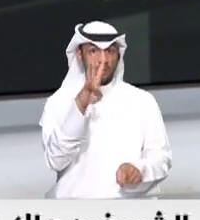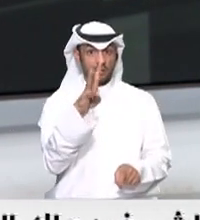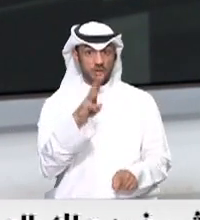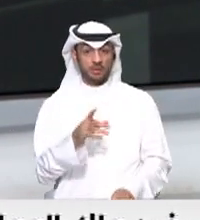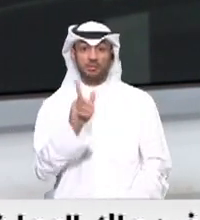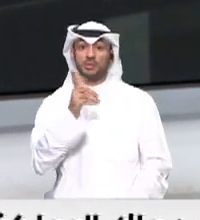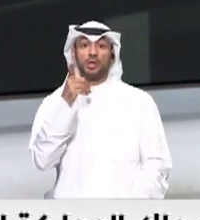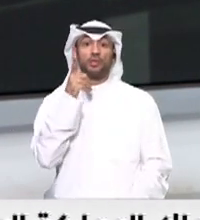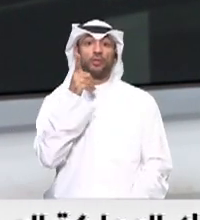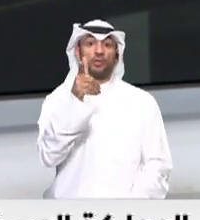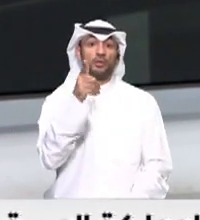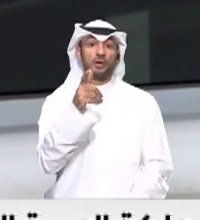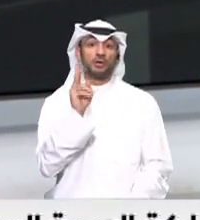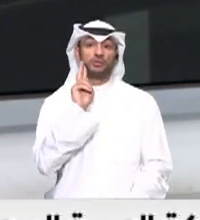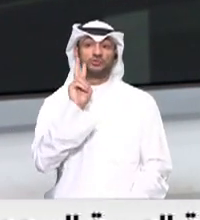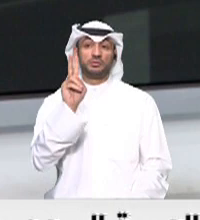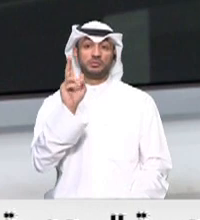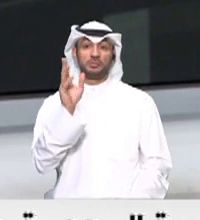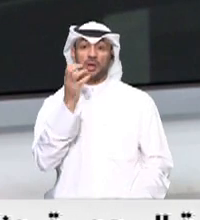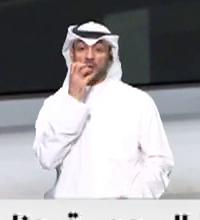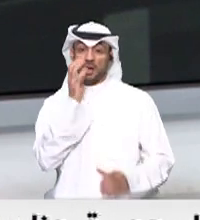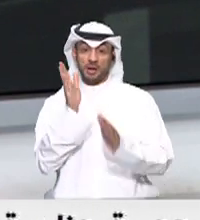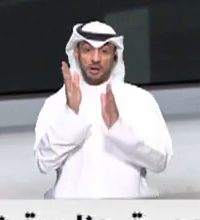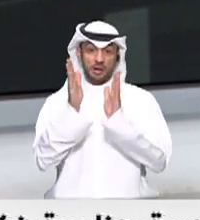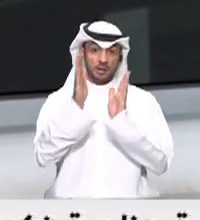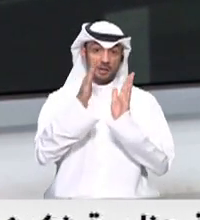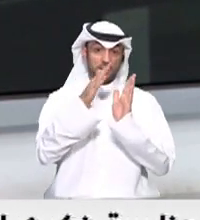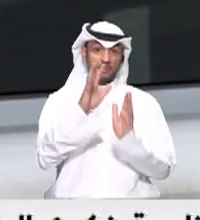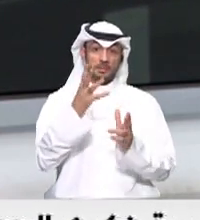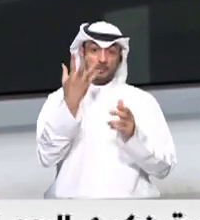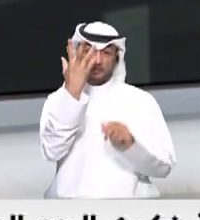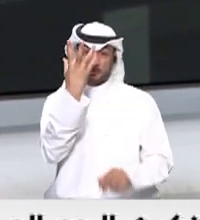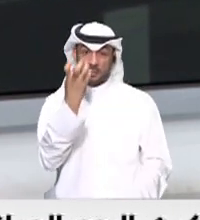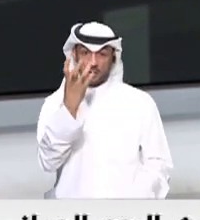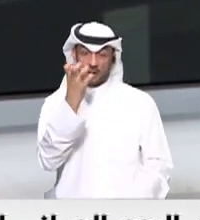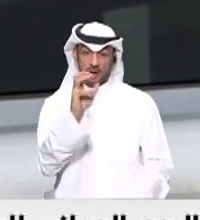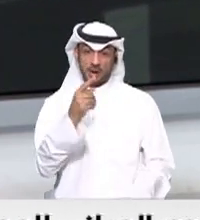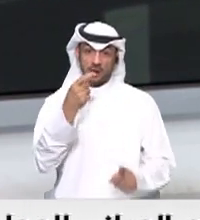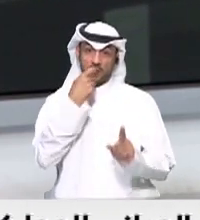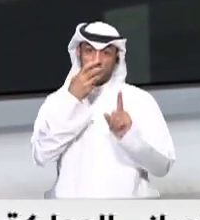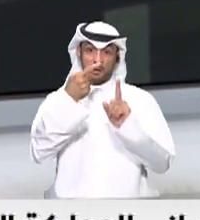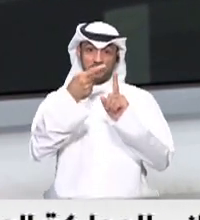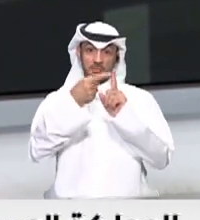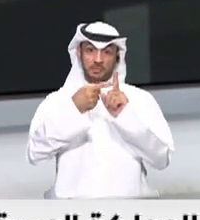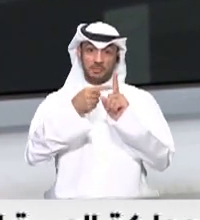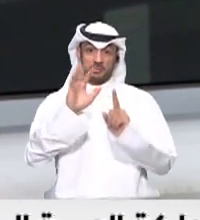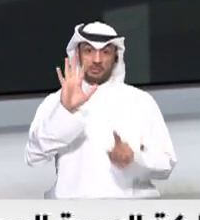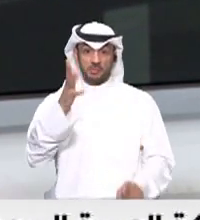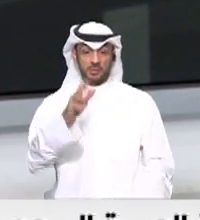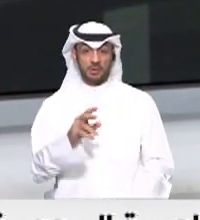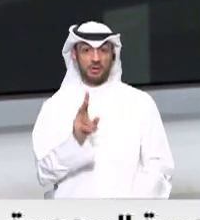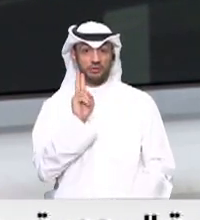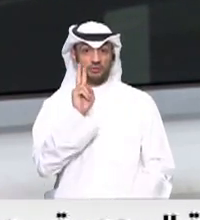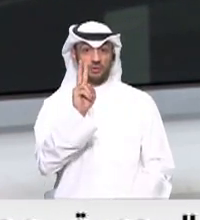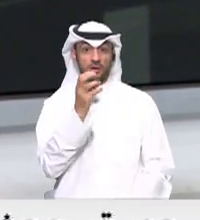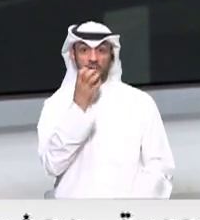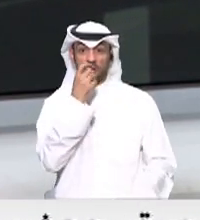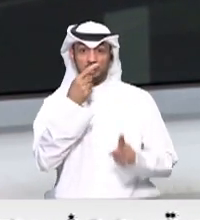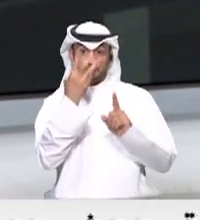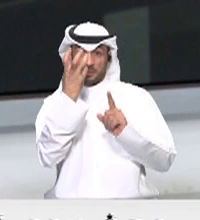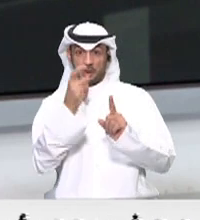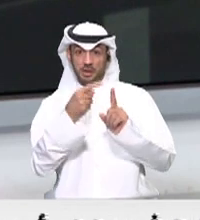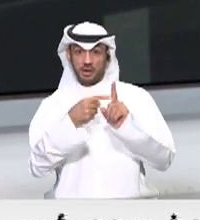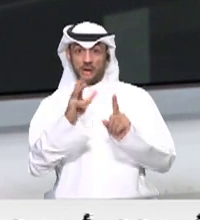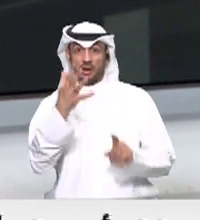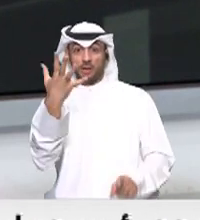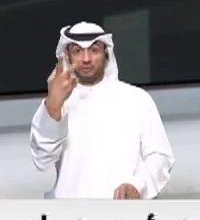خلال النهار والاعتدال راح يكون نسبي خلال المساء واكثر اعتدالا في الفترات المتاخره من الليل والفجر ودرجات الحراره تتراوح ما